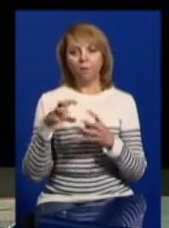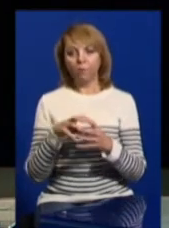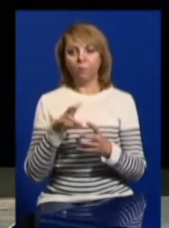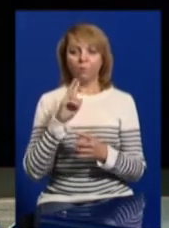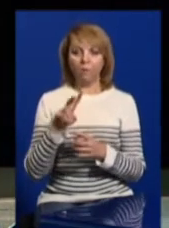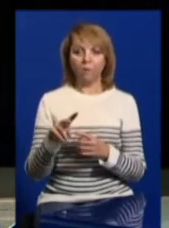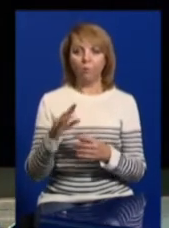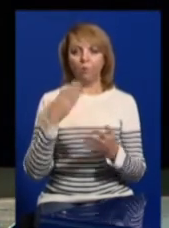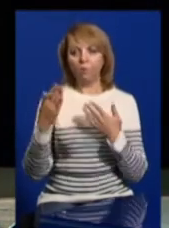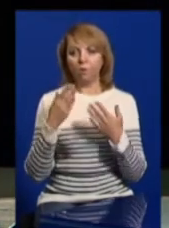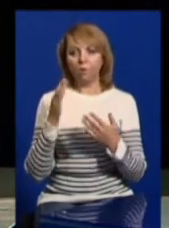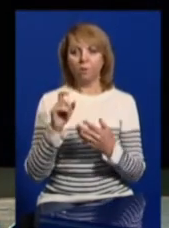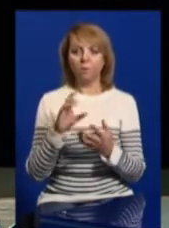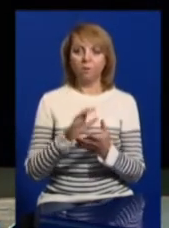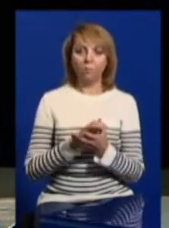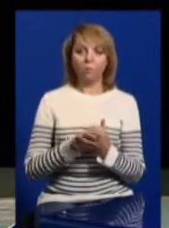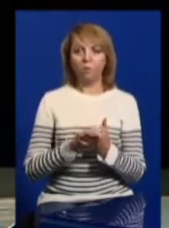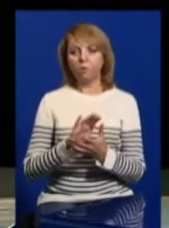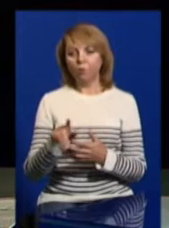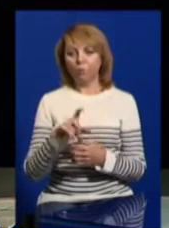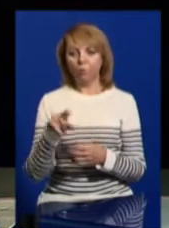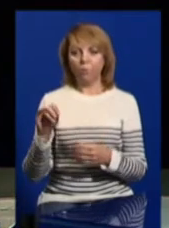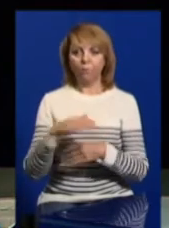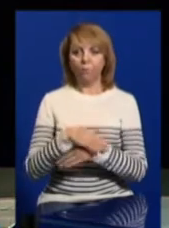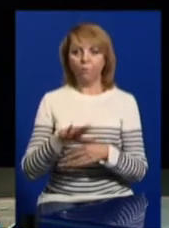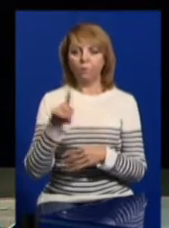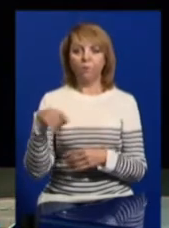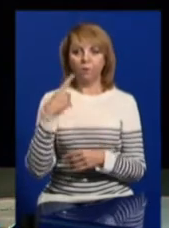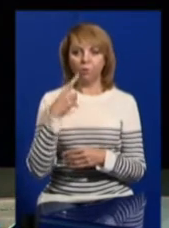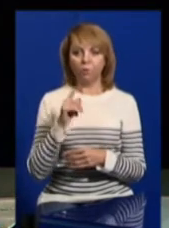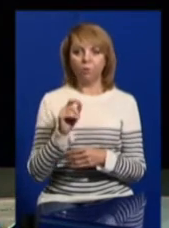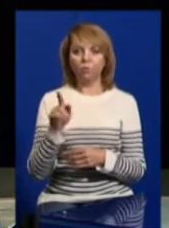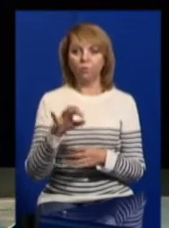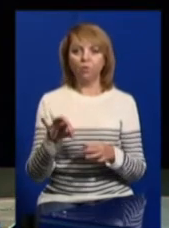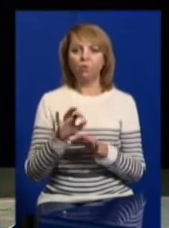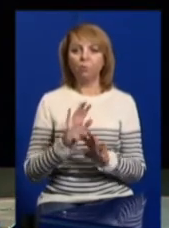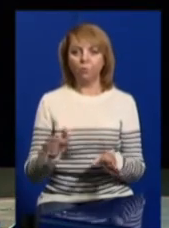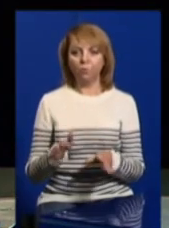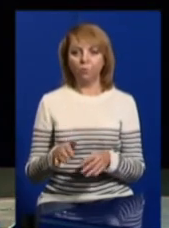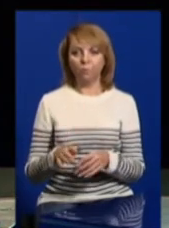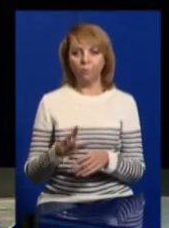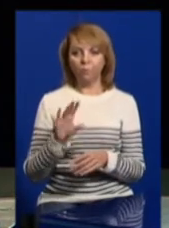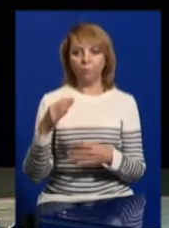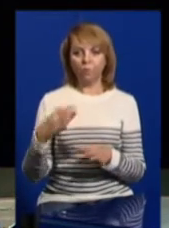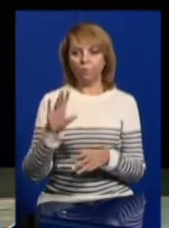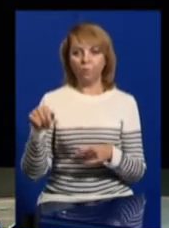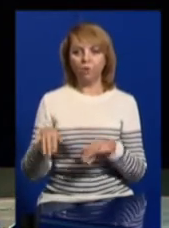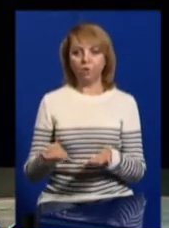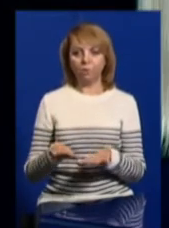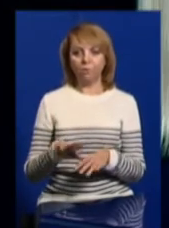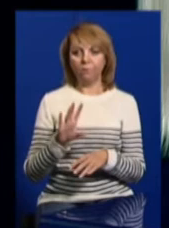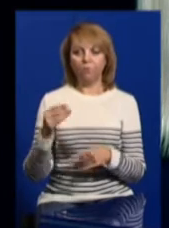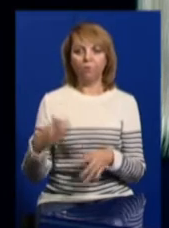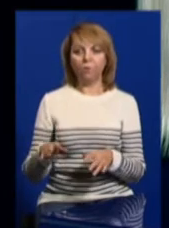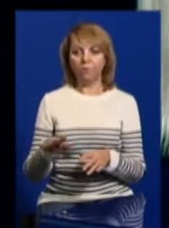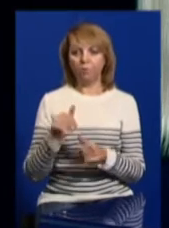транспорті, спілкуюся з знайомими, з людьми на вулиці, всі кажуть, та що, та нічого ж не буде. Та вже там все вирішено, все